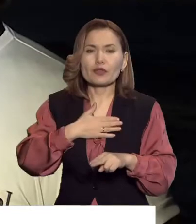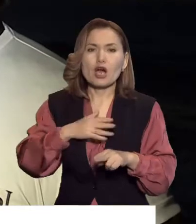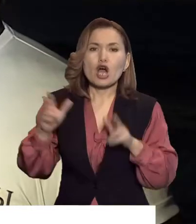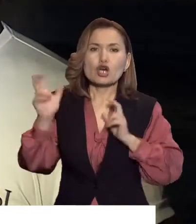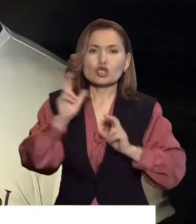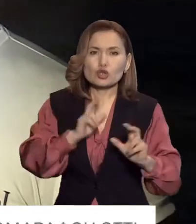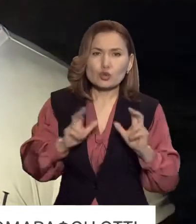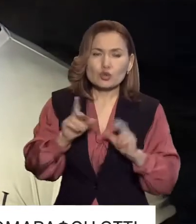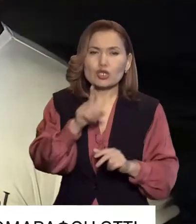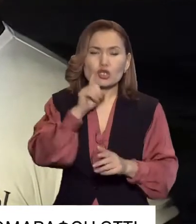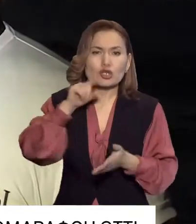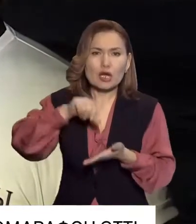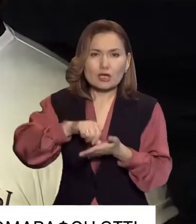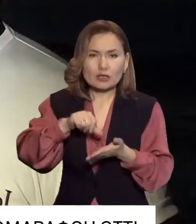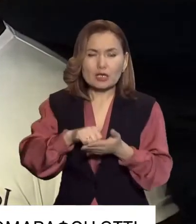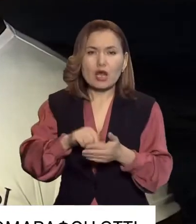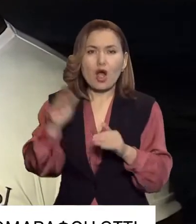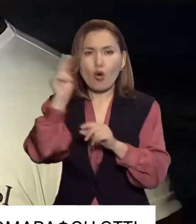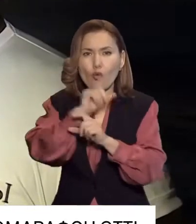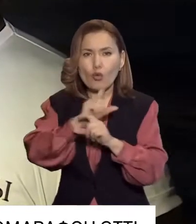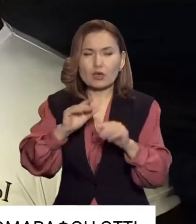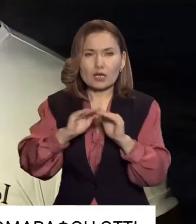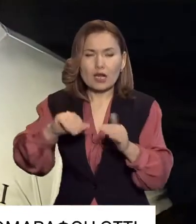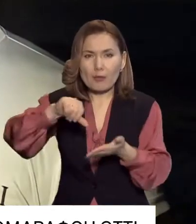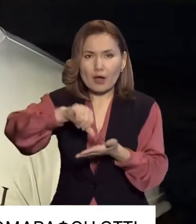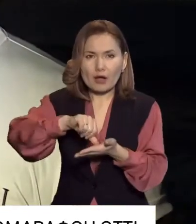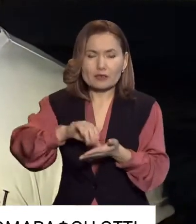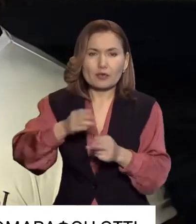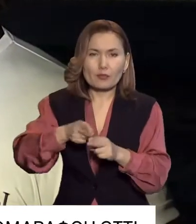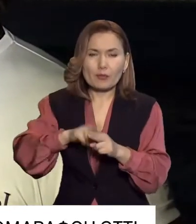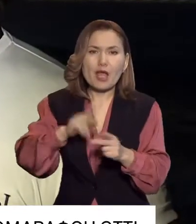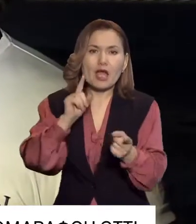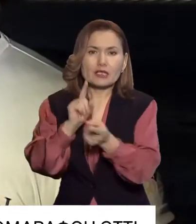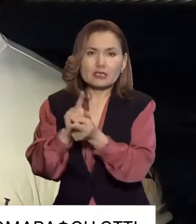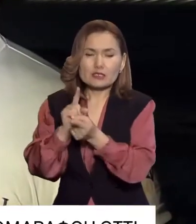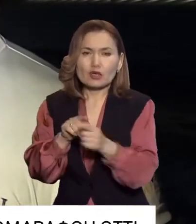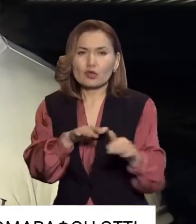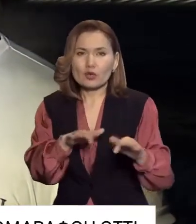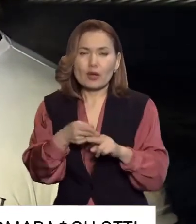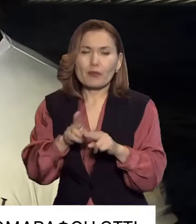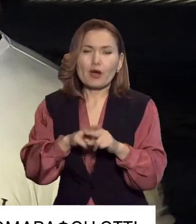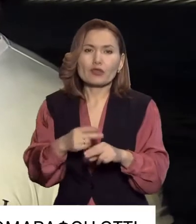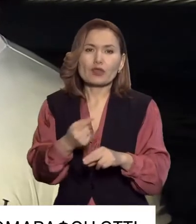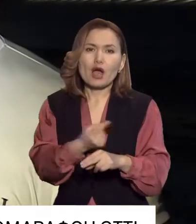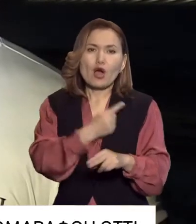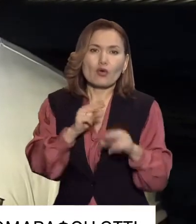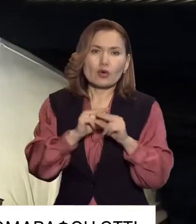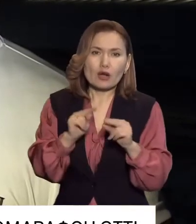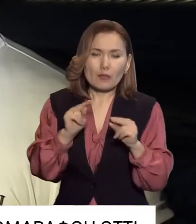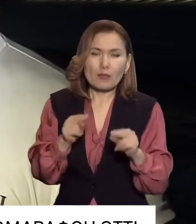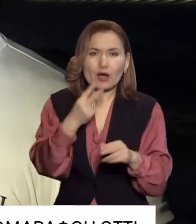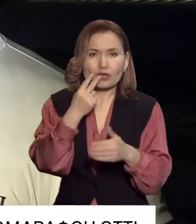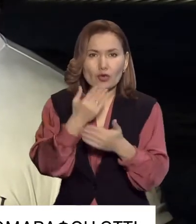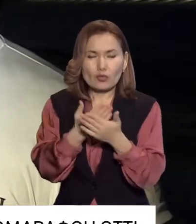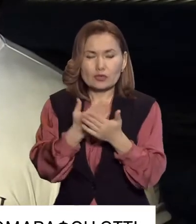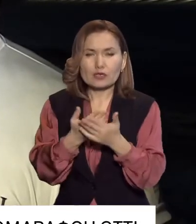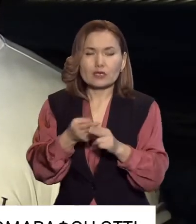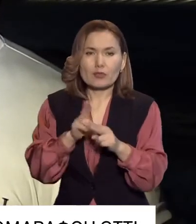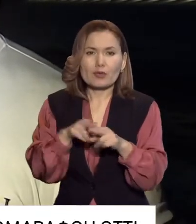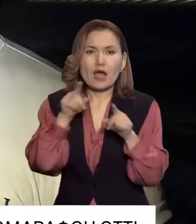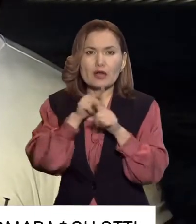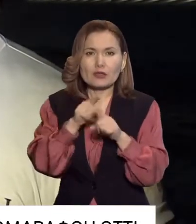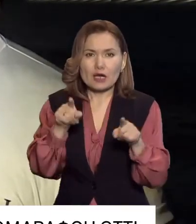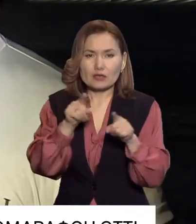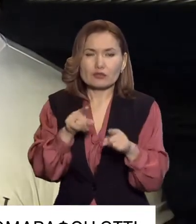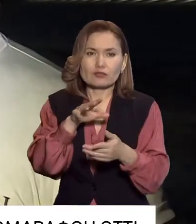студенттердің арасында, жастардың арасында, оқушылардың арасында кәдімгі кездесу өткізіп, шеберлік сабағын өткізіп, кәдімгі презентация жасап, соны